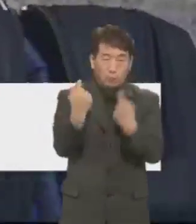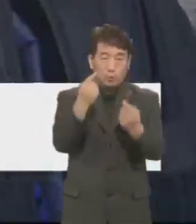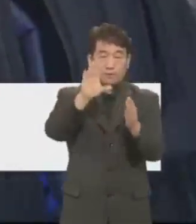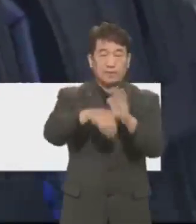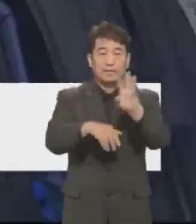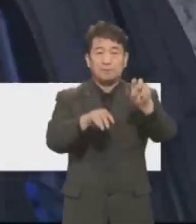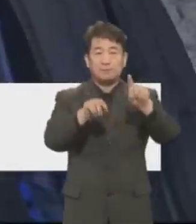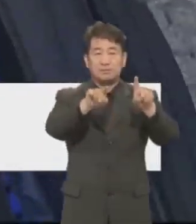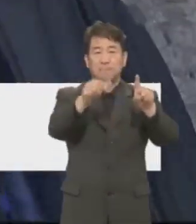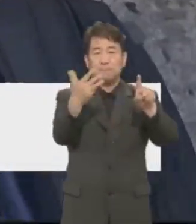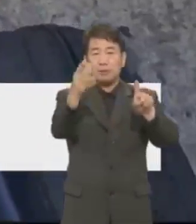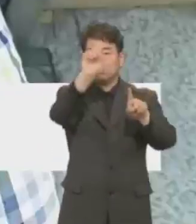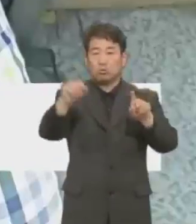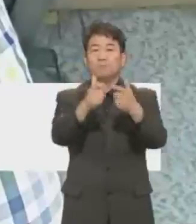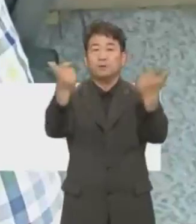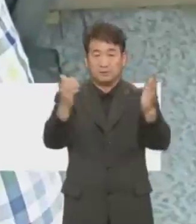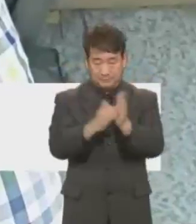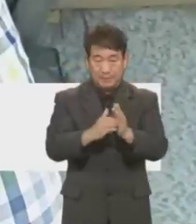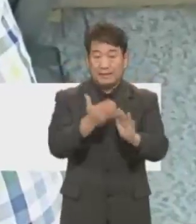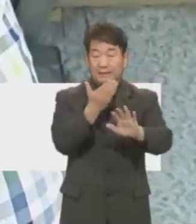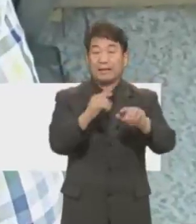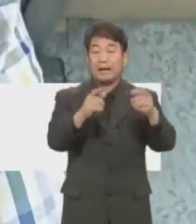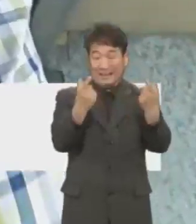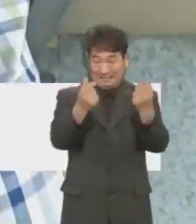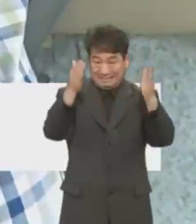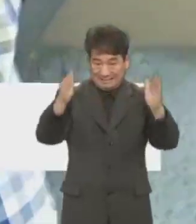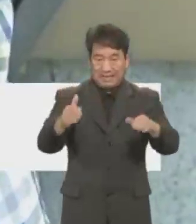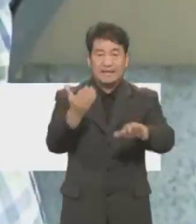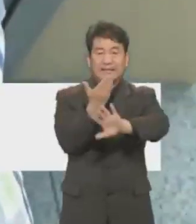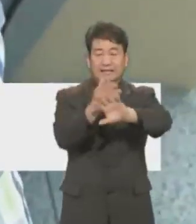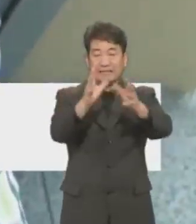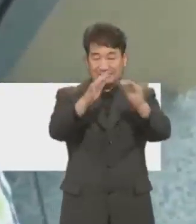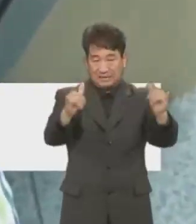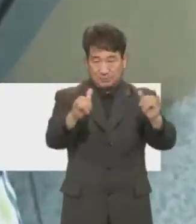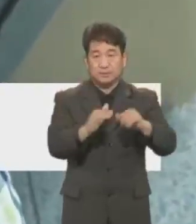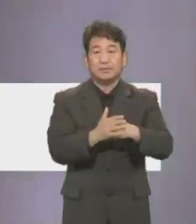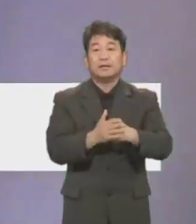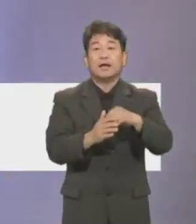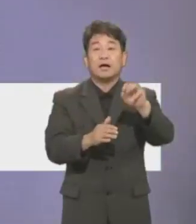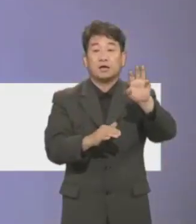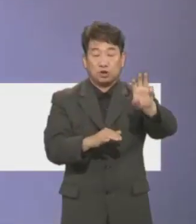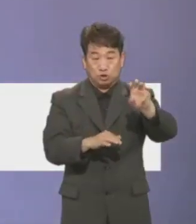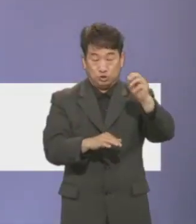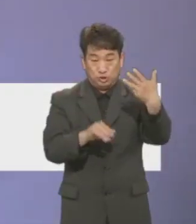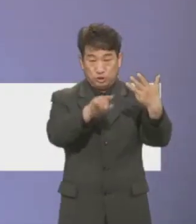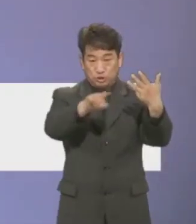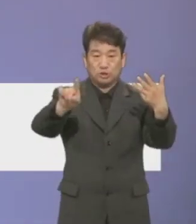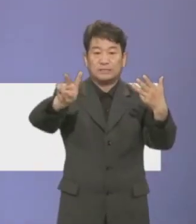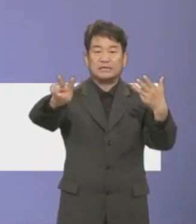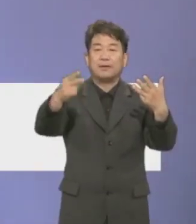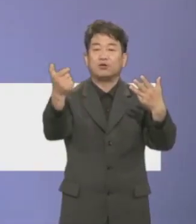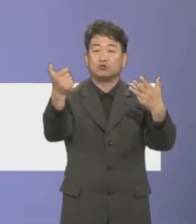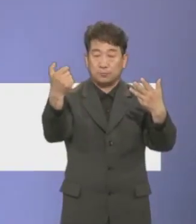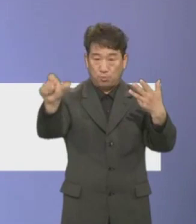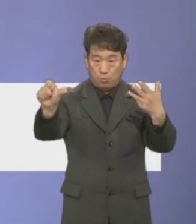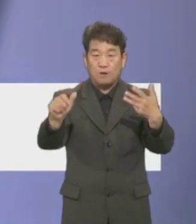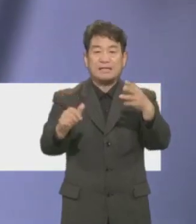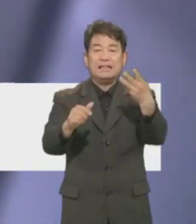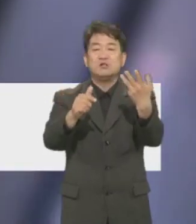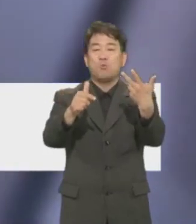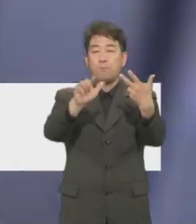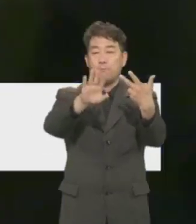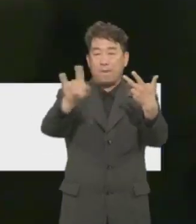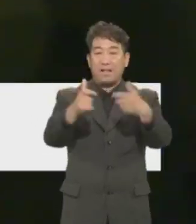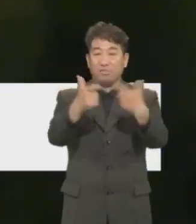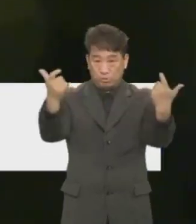증가했습니다 같은 기간 외국인 마약사범은 36명에서 200 예순 4병으로 7배 넘게 늘었고 청소년